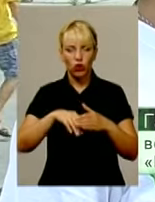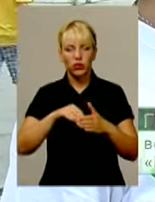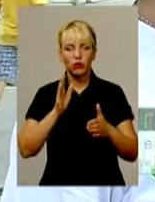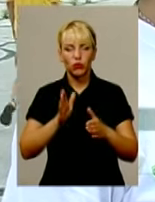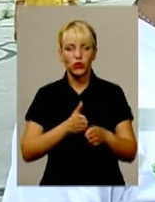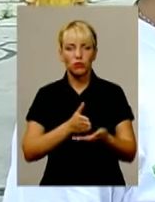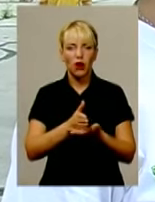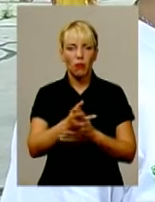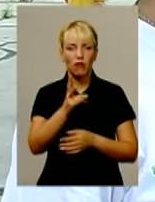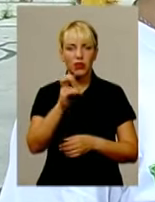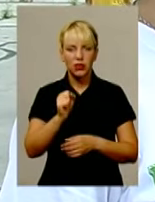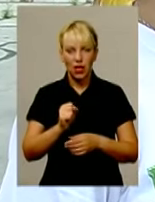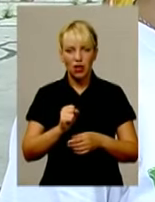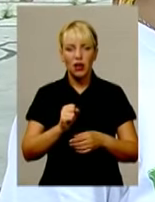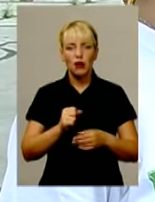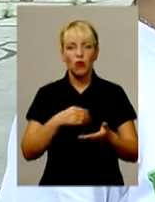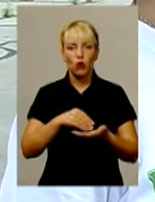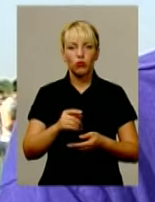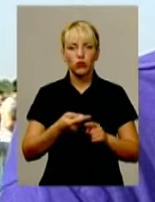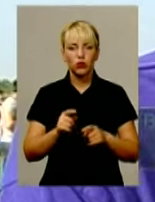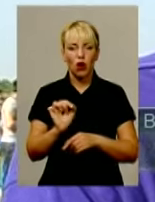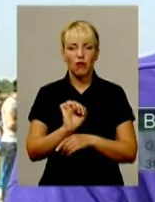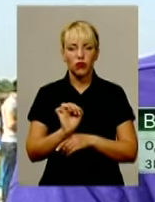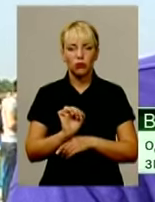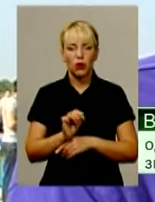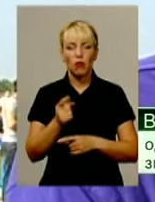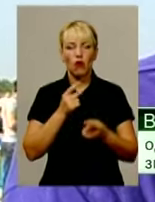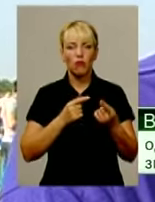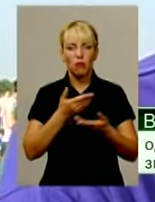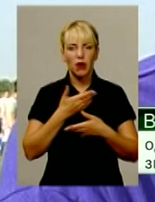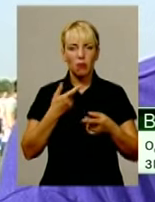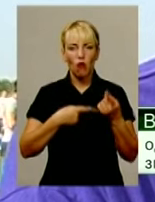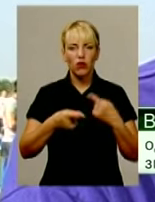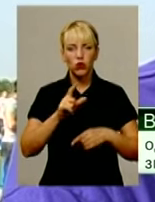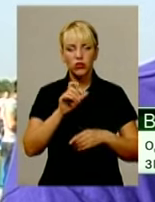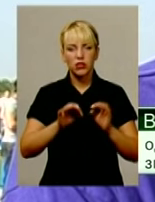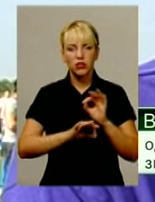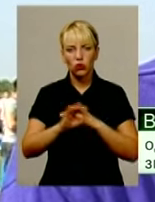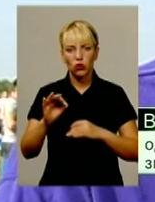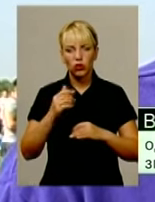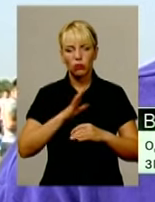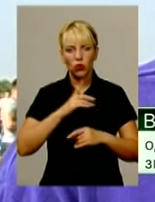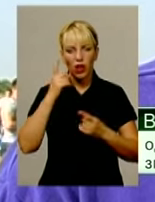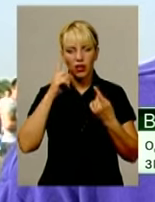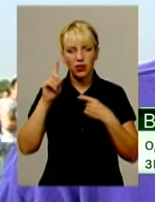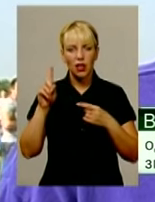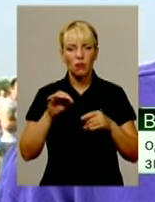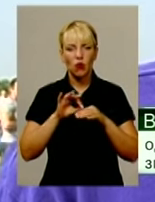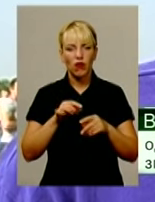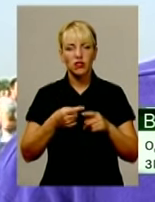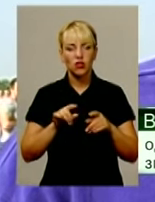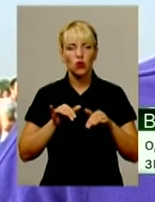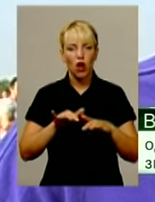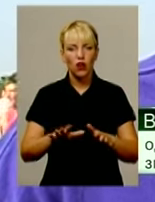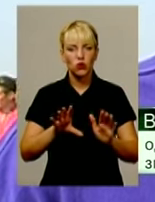будуть спрямовані саме на покупку цього автомобіля. Ми повернулися зі сходу, і тому була ідея провести цю акцію в